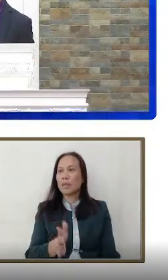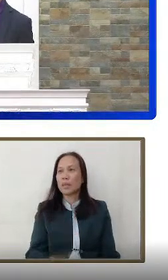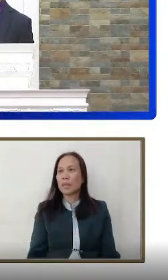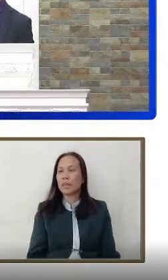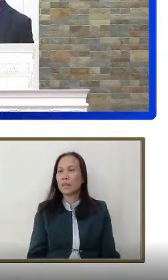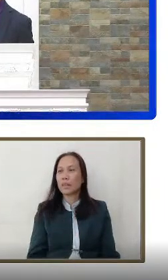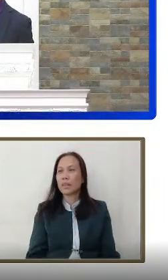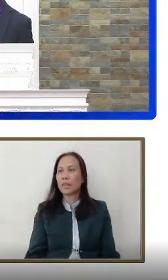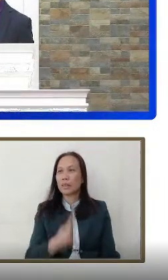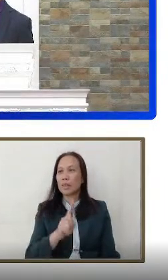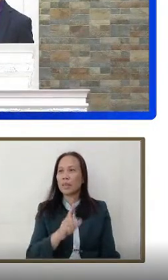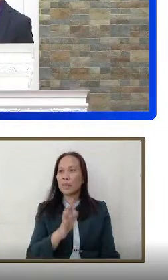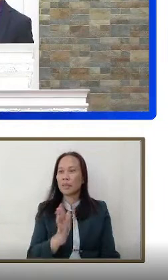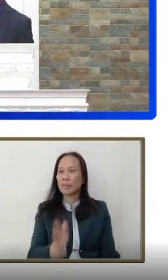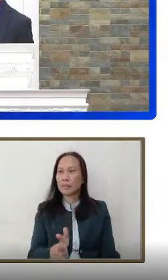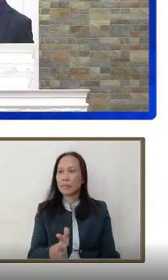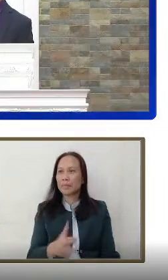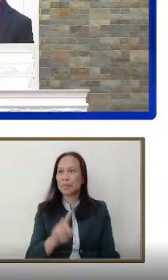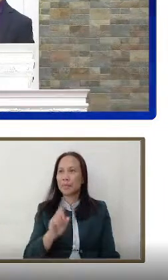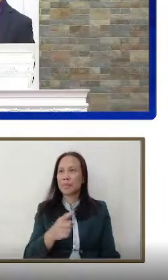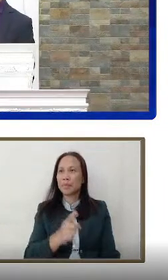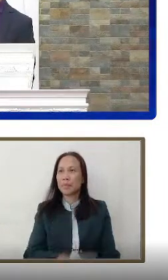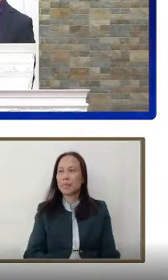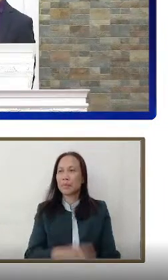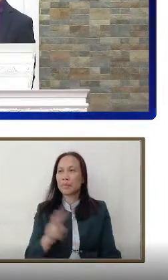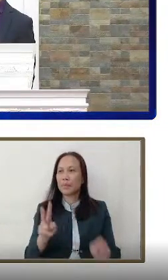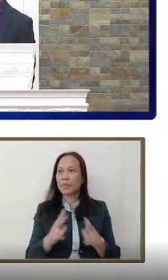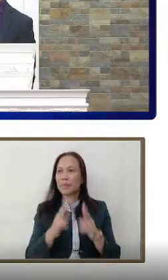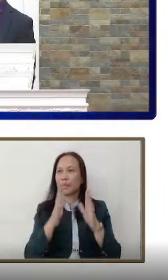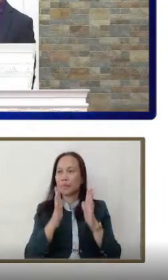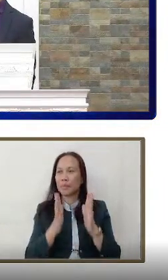Tapos 150 first-time visitors. Tama ako?